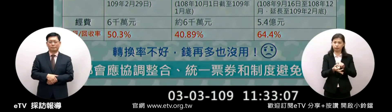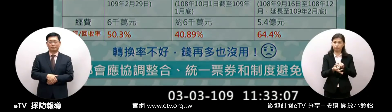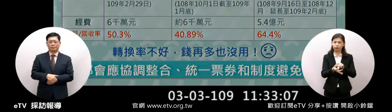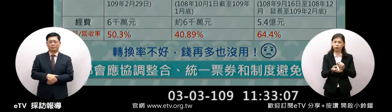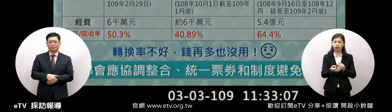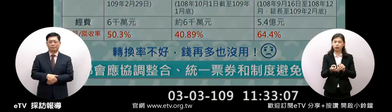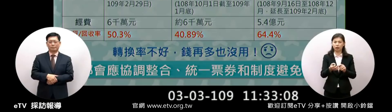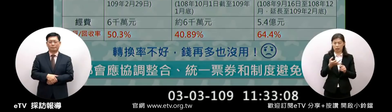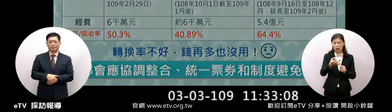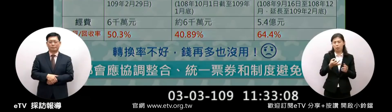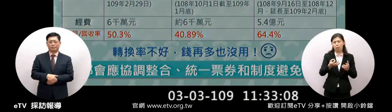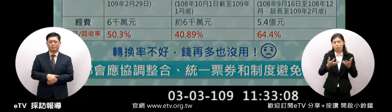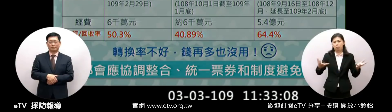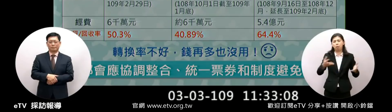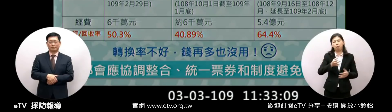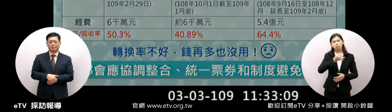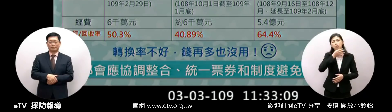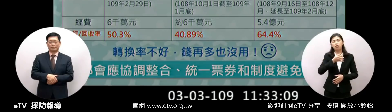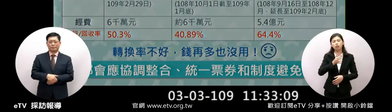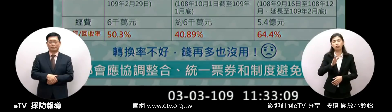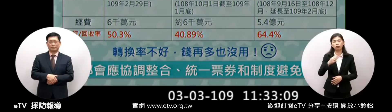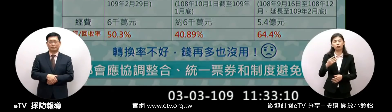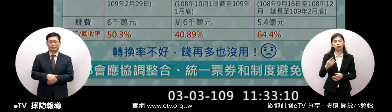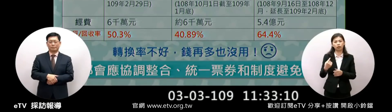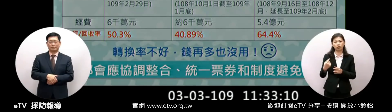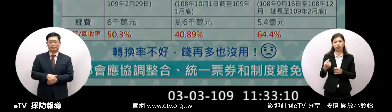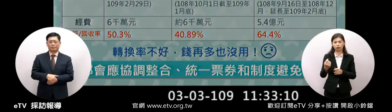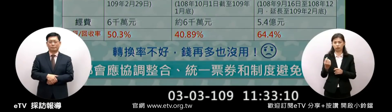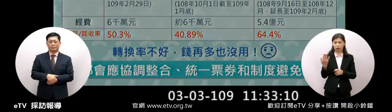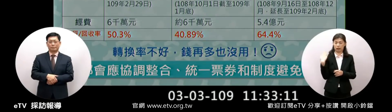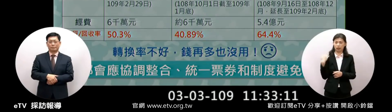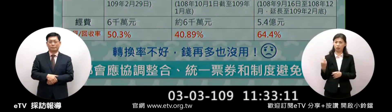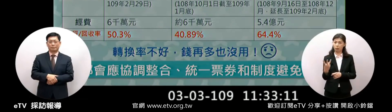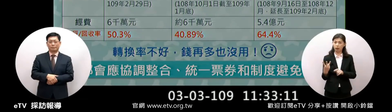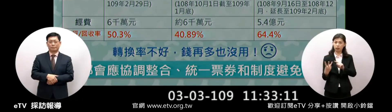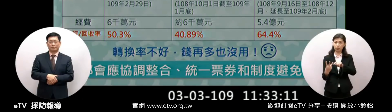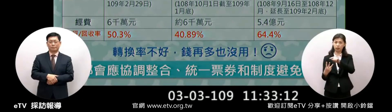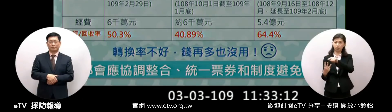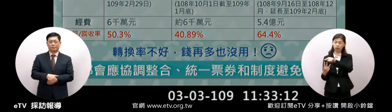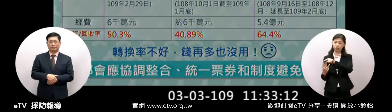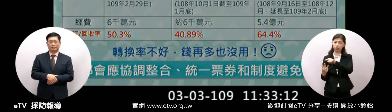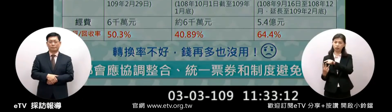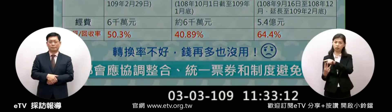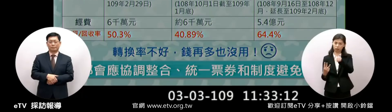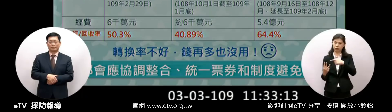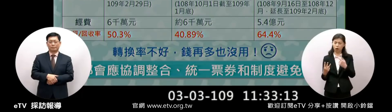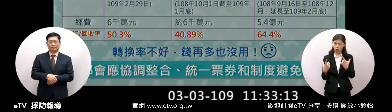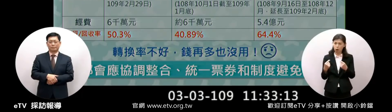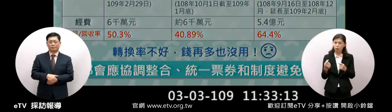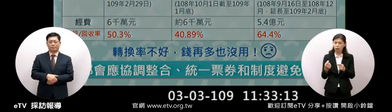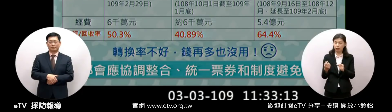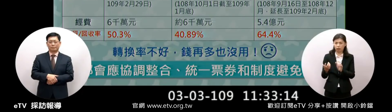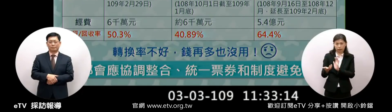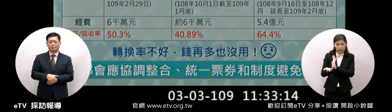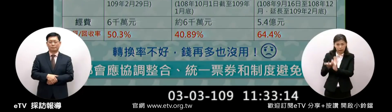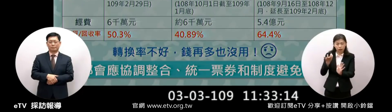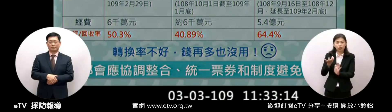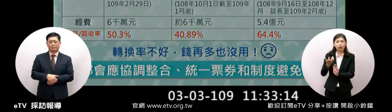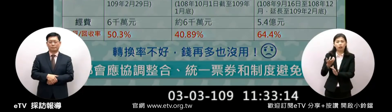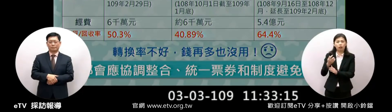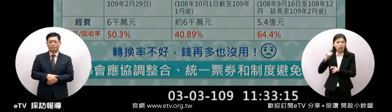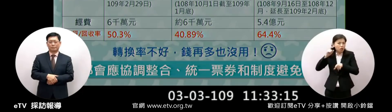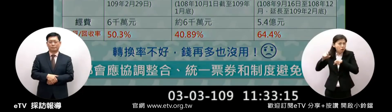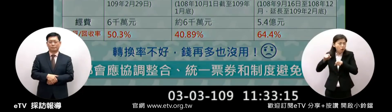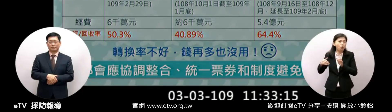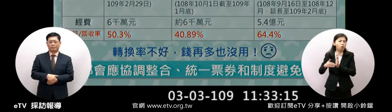编列了一笔很大的经费，但是过去这三个单位主管机关他们都已经有前案，前面的这个